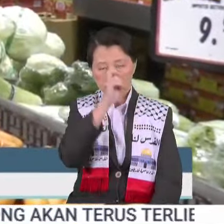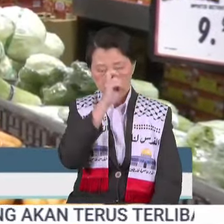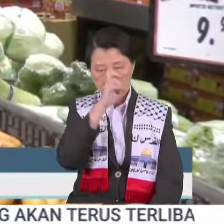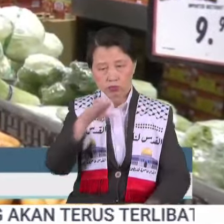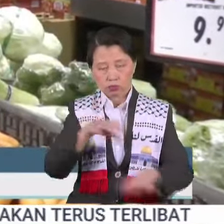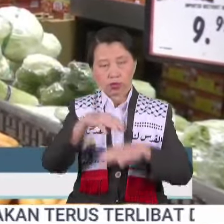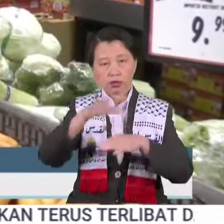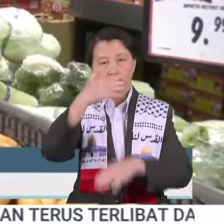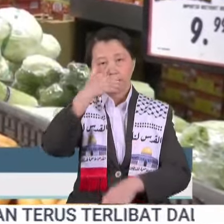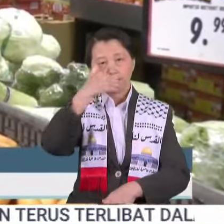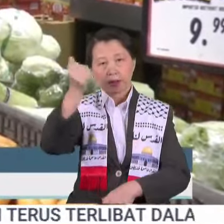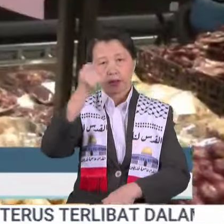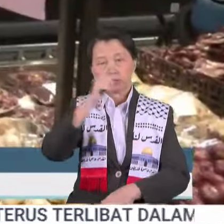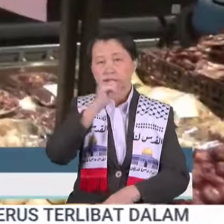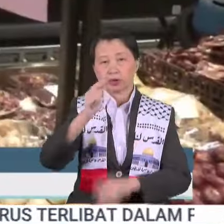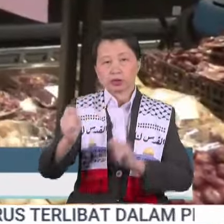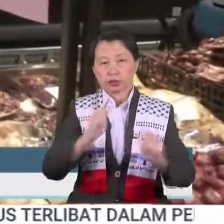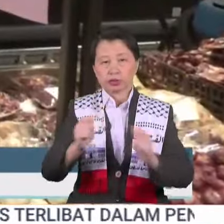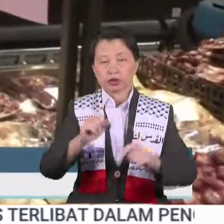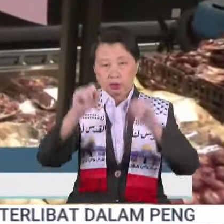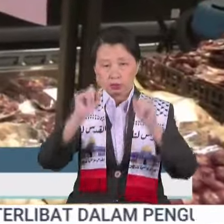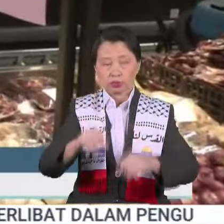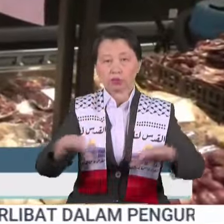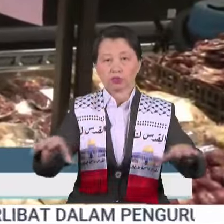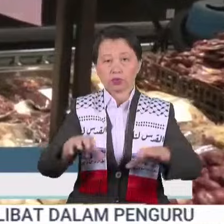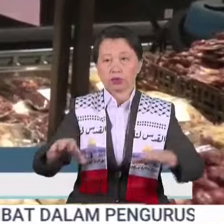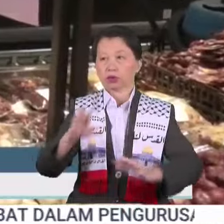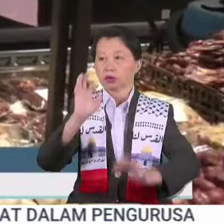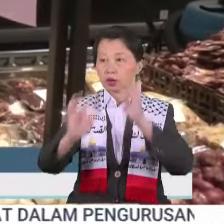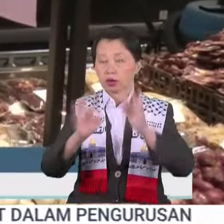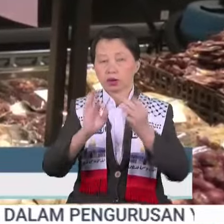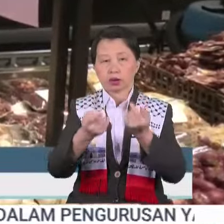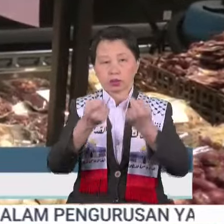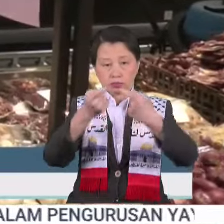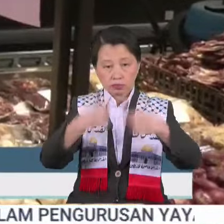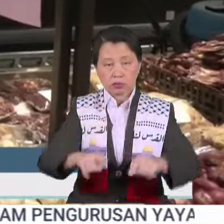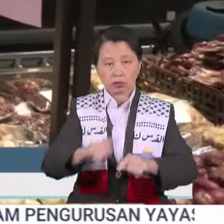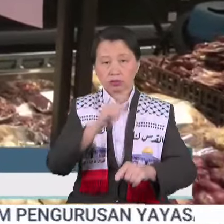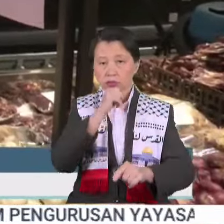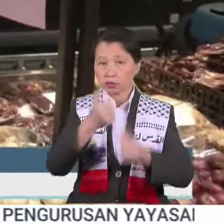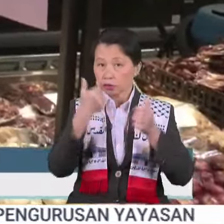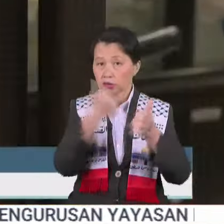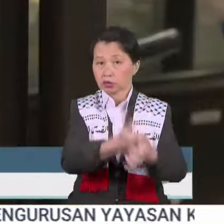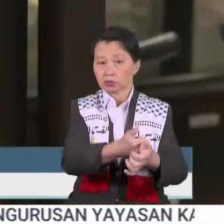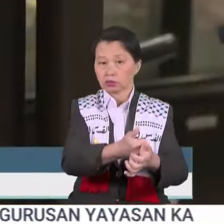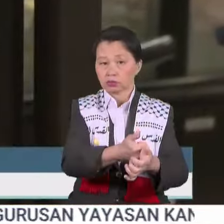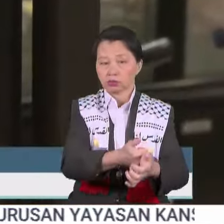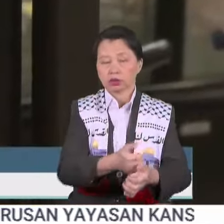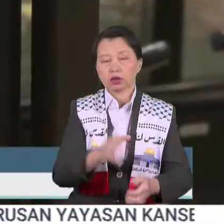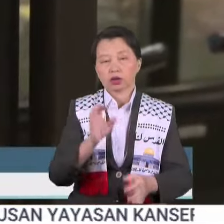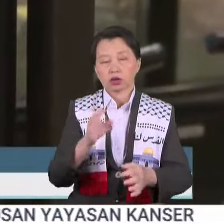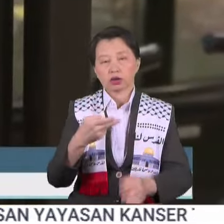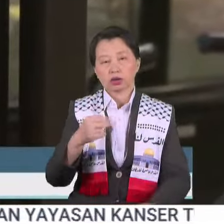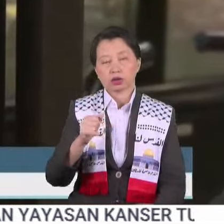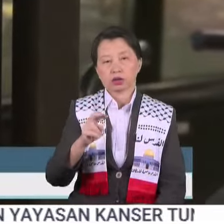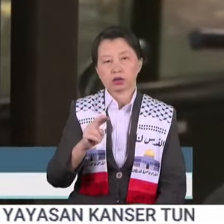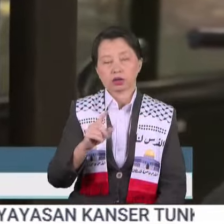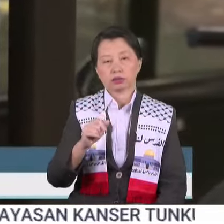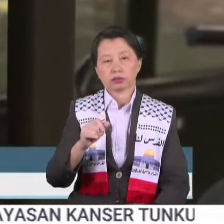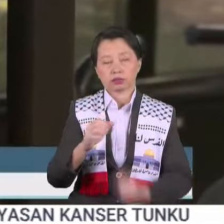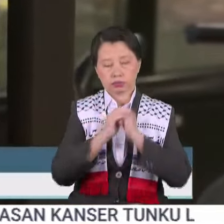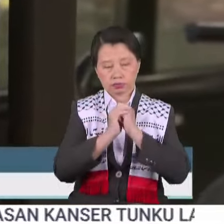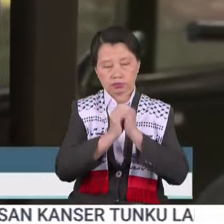lebih berkesan dan tindakan segera dapat diambil sekiranya berlaku ketidakpatuhan. SHMMP Tahun Baharu